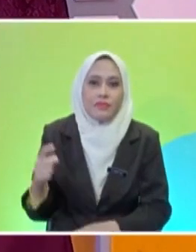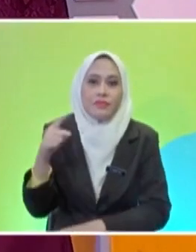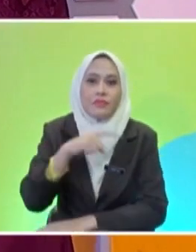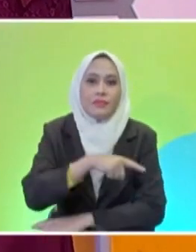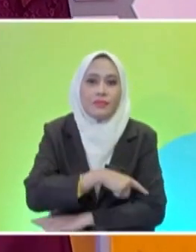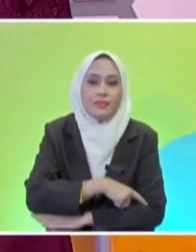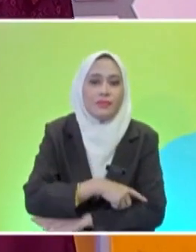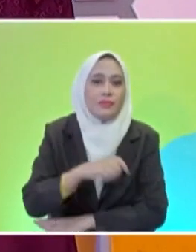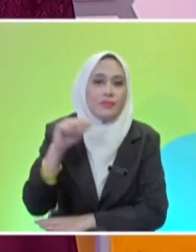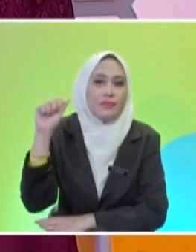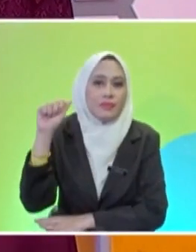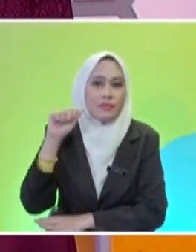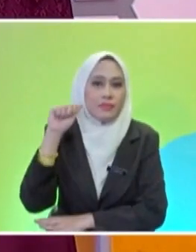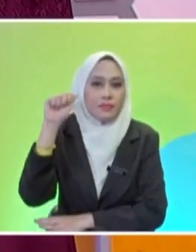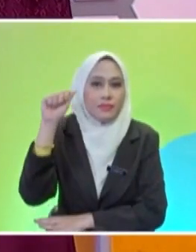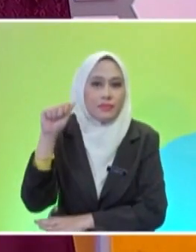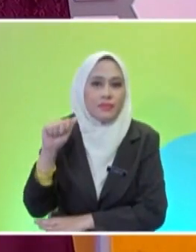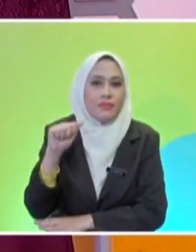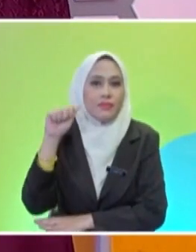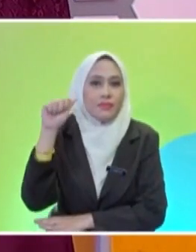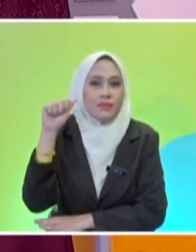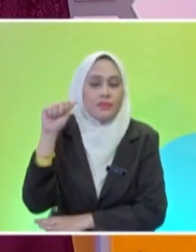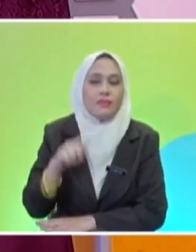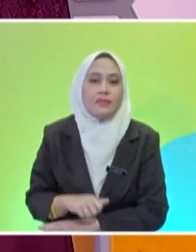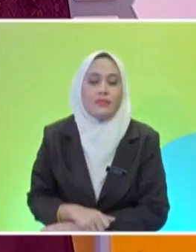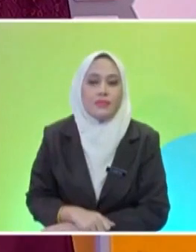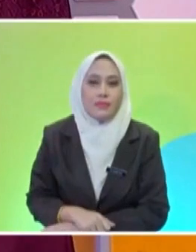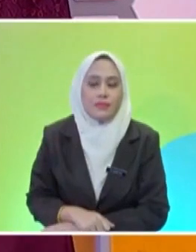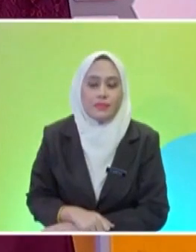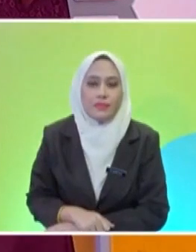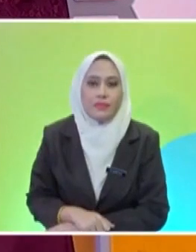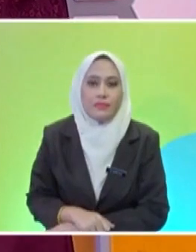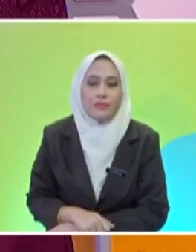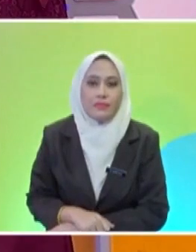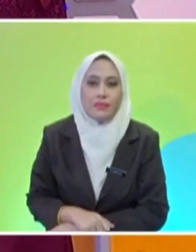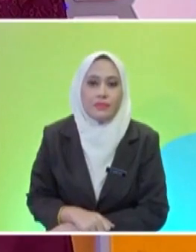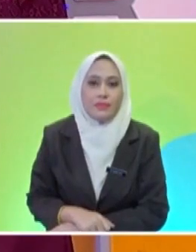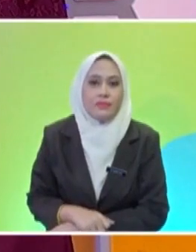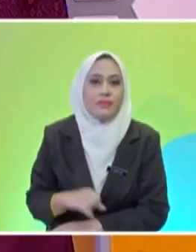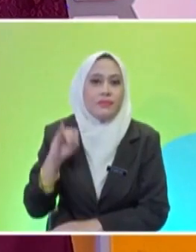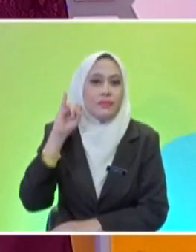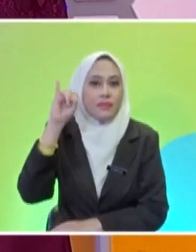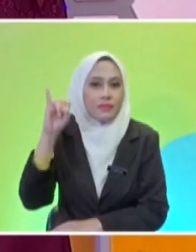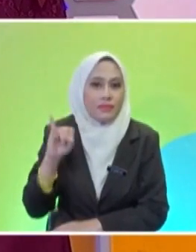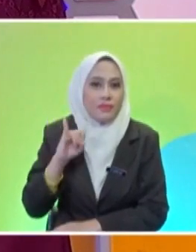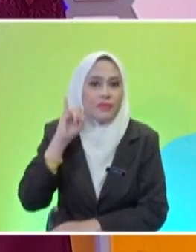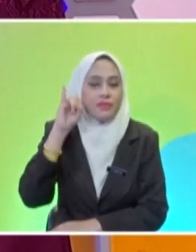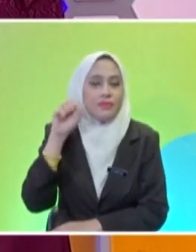Ahad. Hari Ahad. Hari Ahad. Isnin,